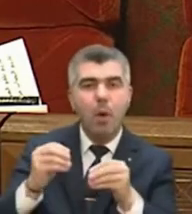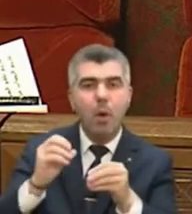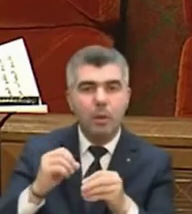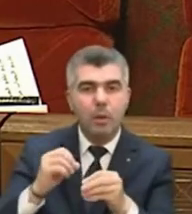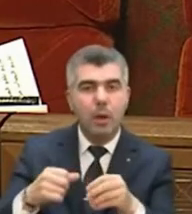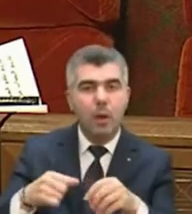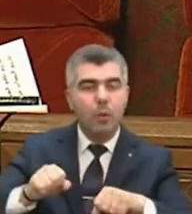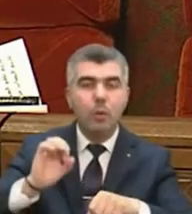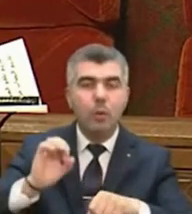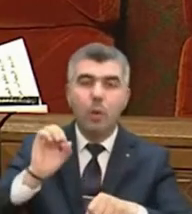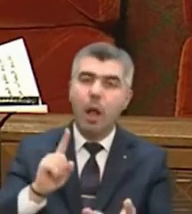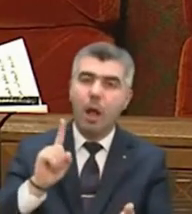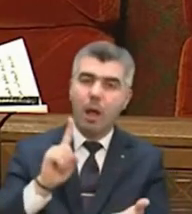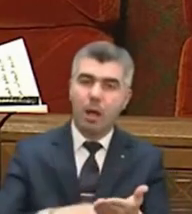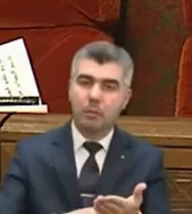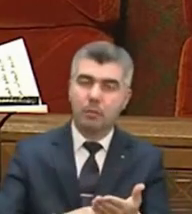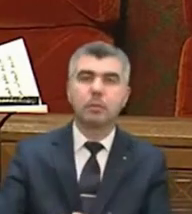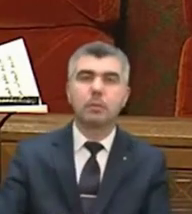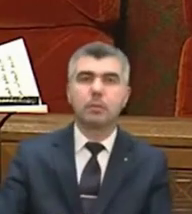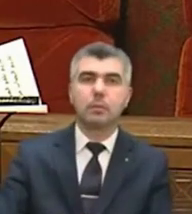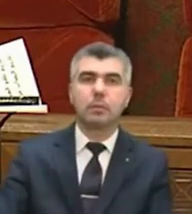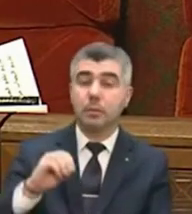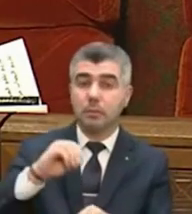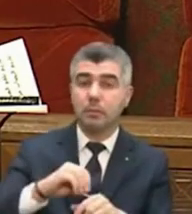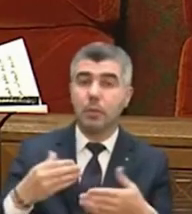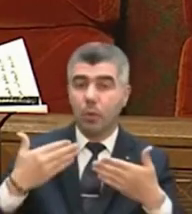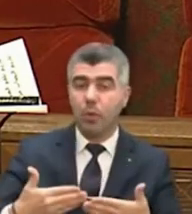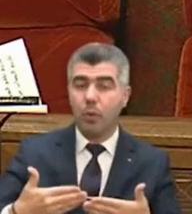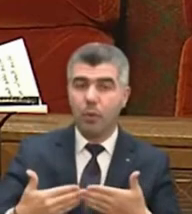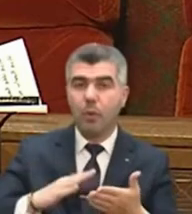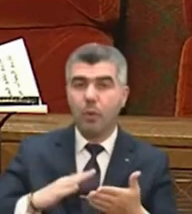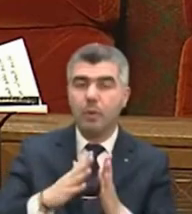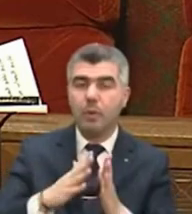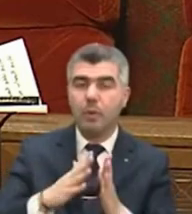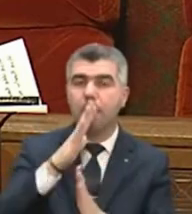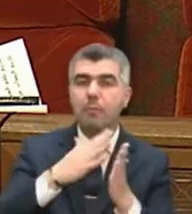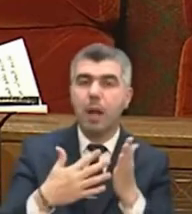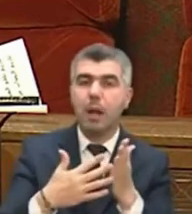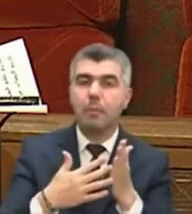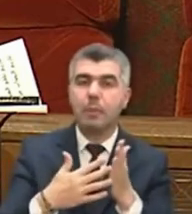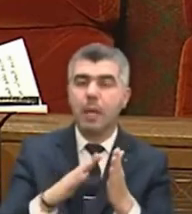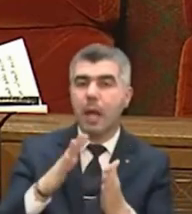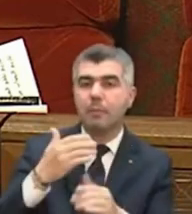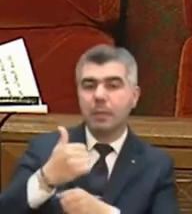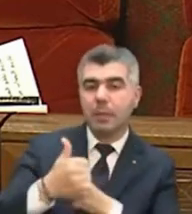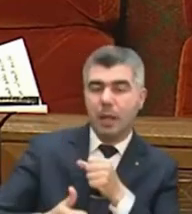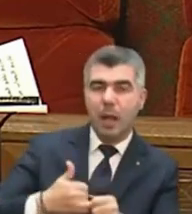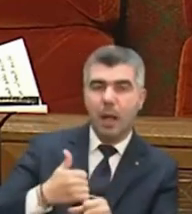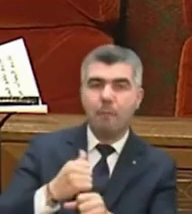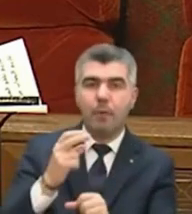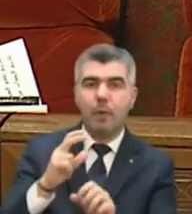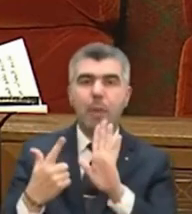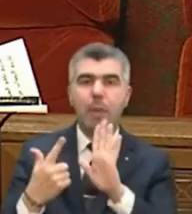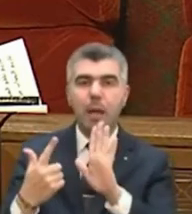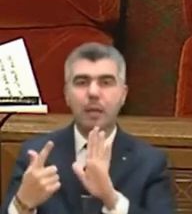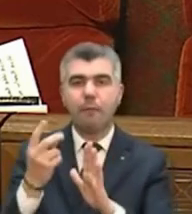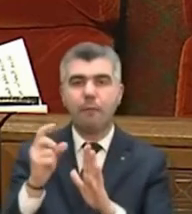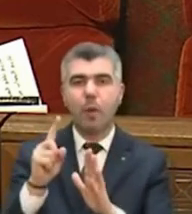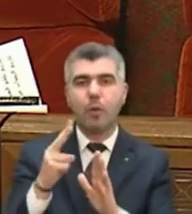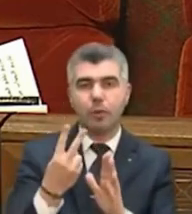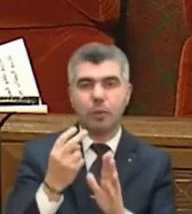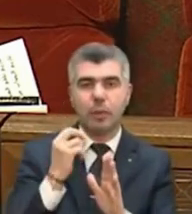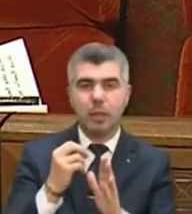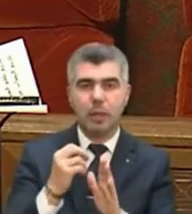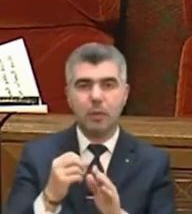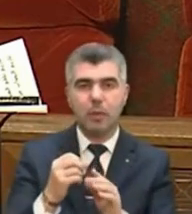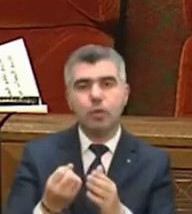الدراجات النارية. من جهة أخرى تنعملوا حاليا على تقييم المخطط الخماسي الأول 2017-2021 باش نعدوا